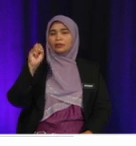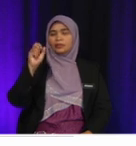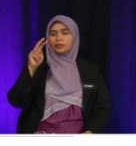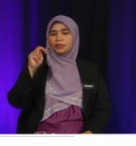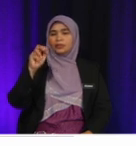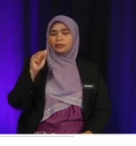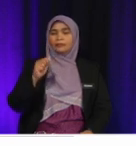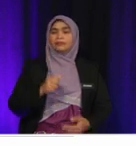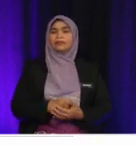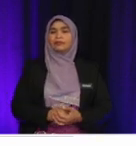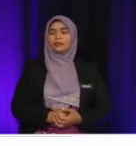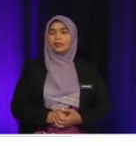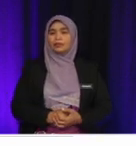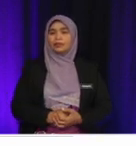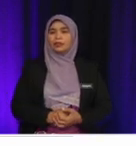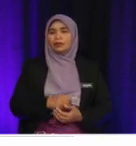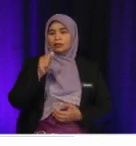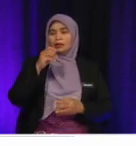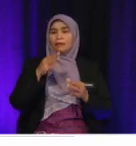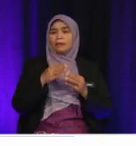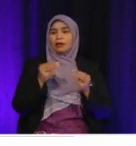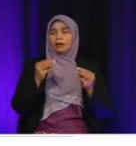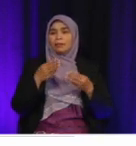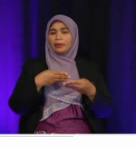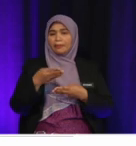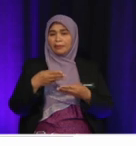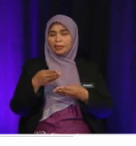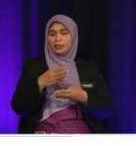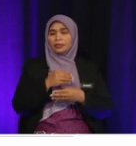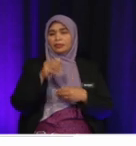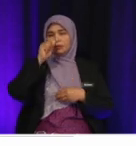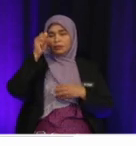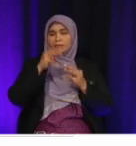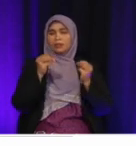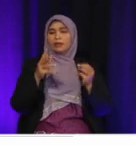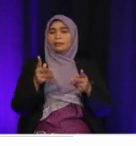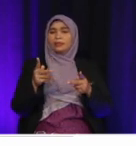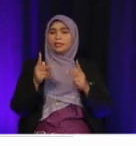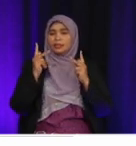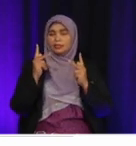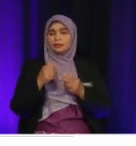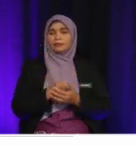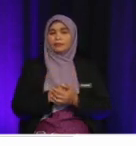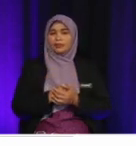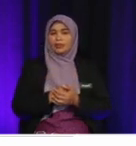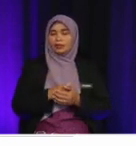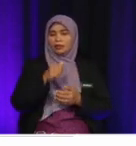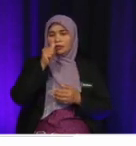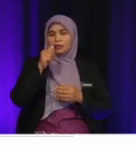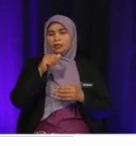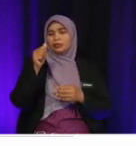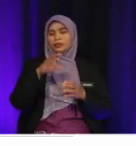dan al-jabbar Allah Maha pembalas dan Allah maha perkasa Kemudian Anda telah mempelajari perkara yang membatalkan